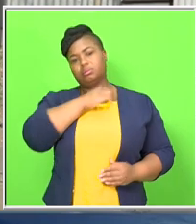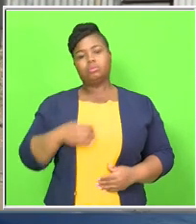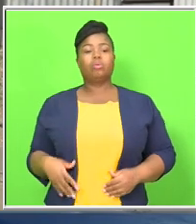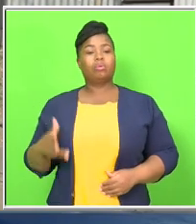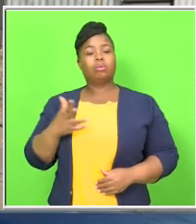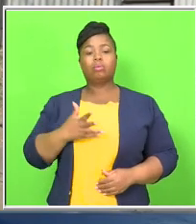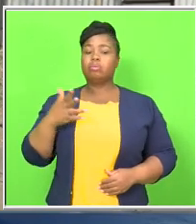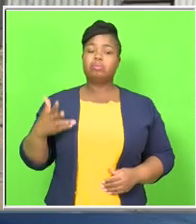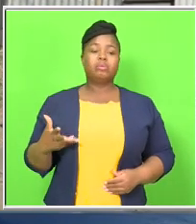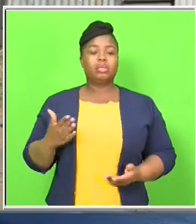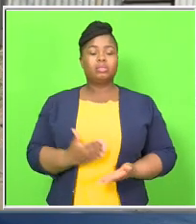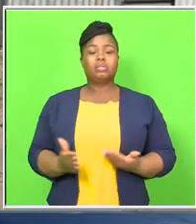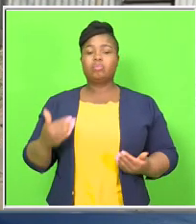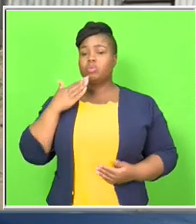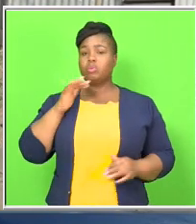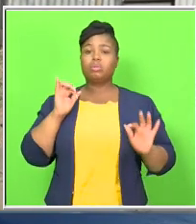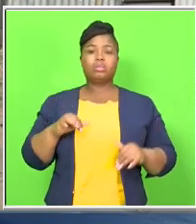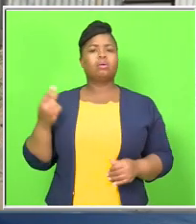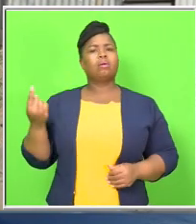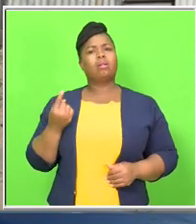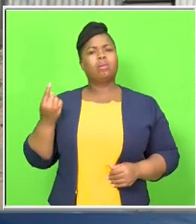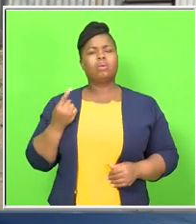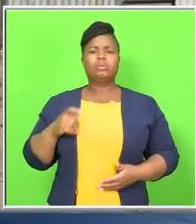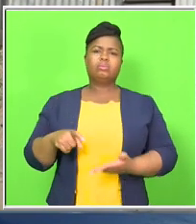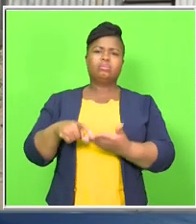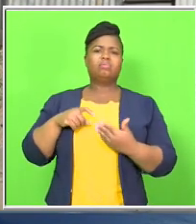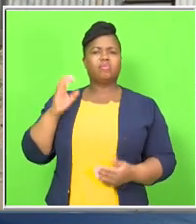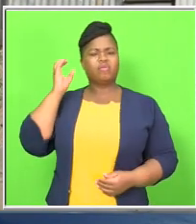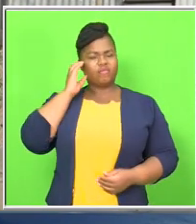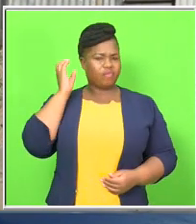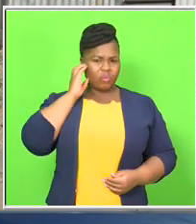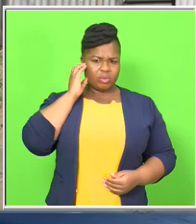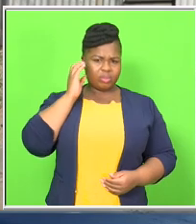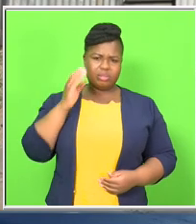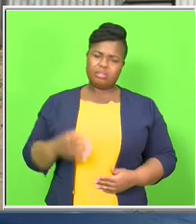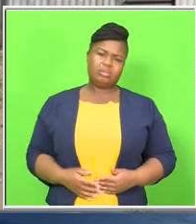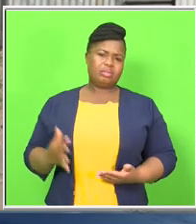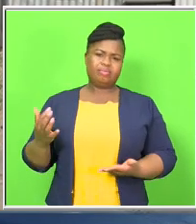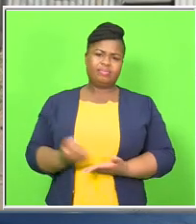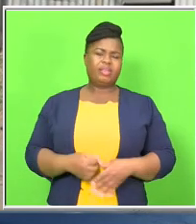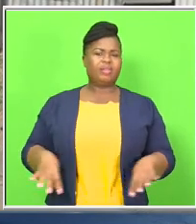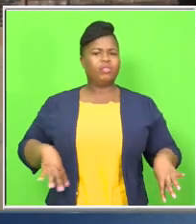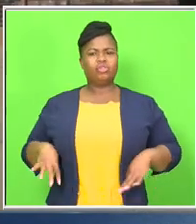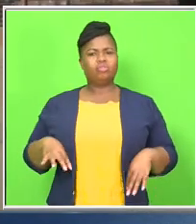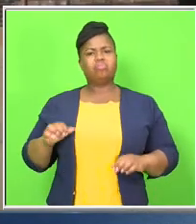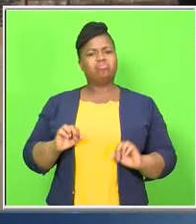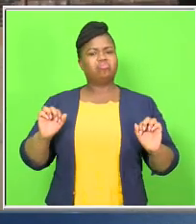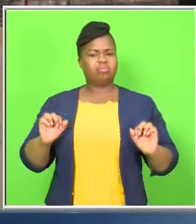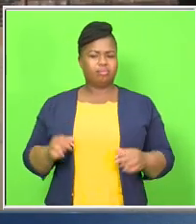o mama abasala wangabotu wana bifunu wa mafoni, bichatelo wa mafinishe zinzi.